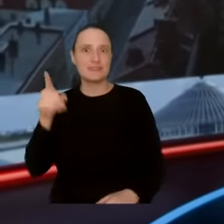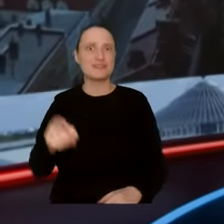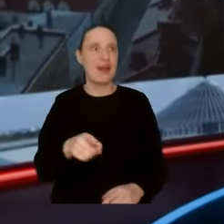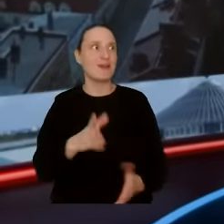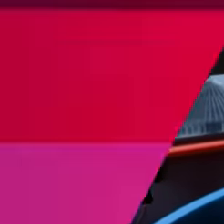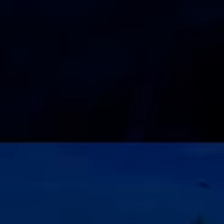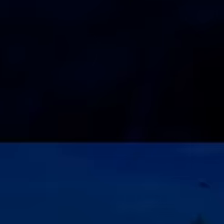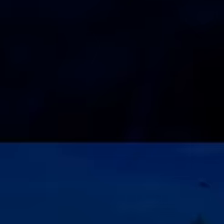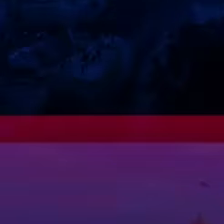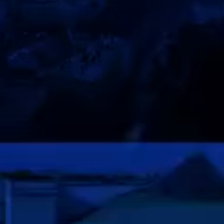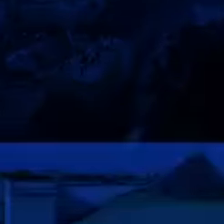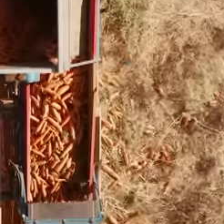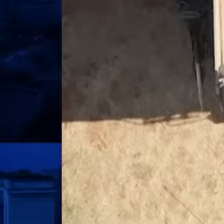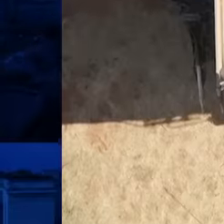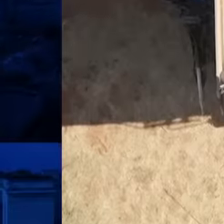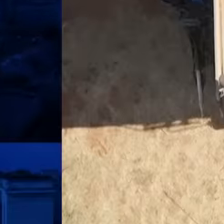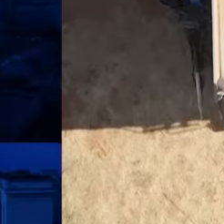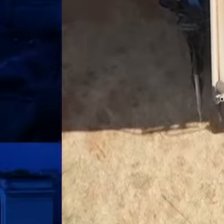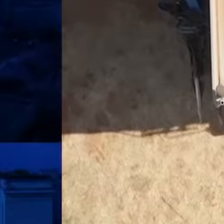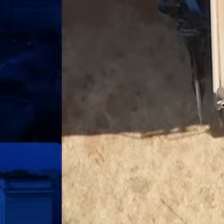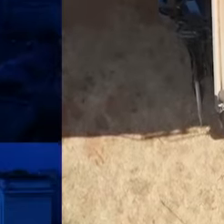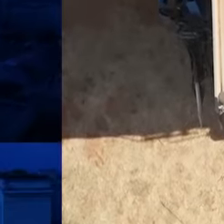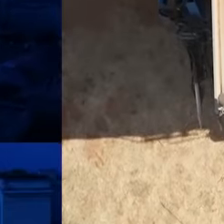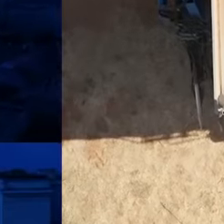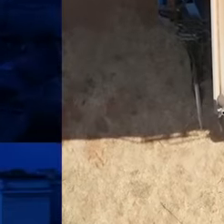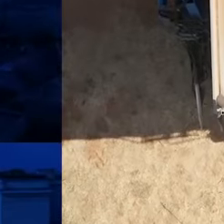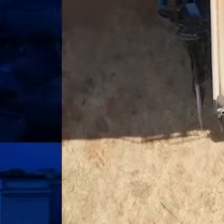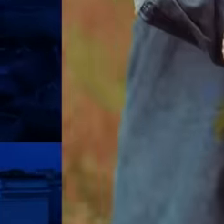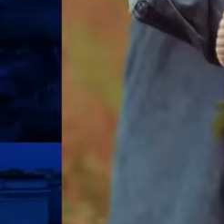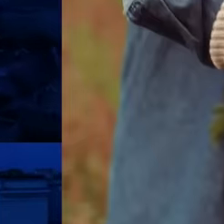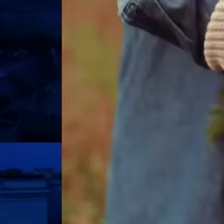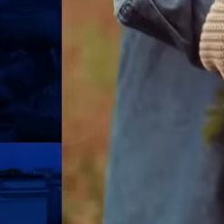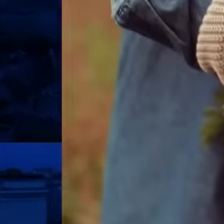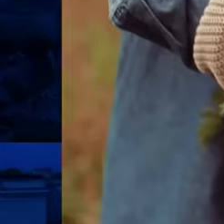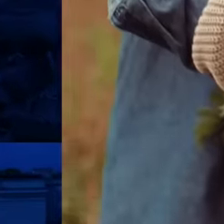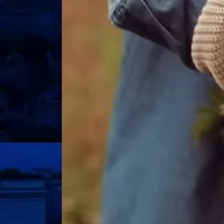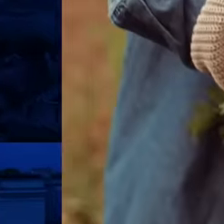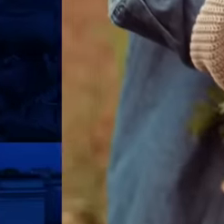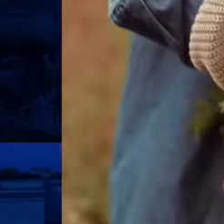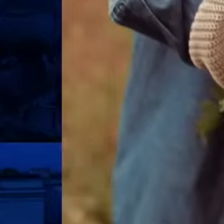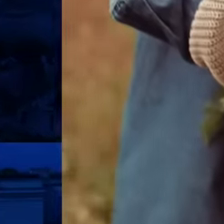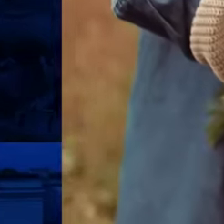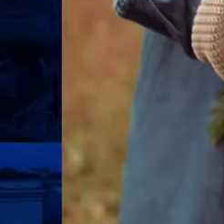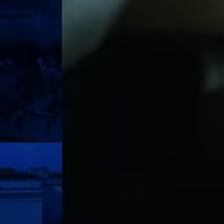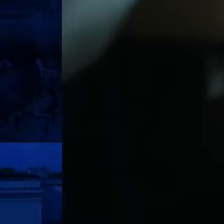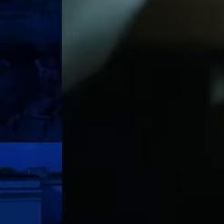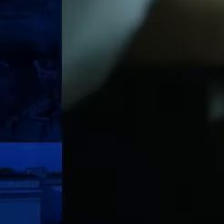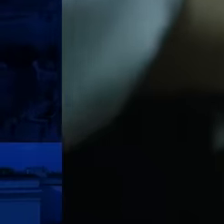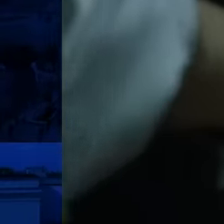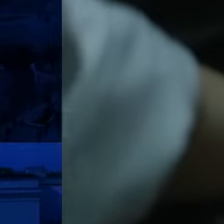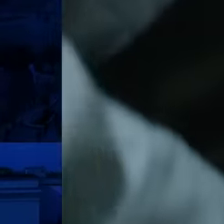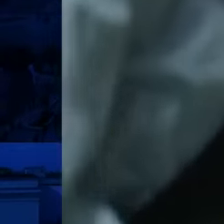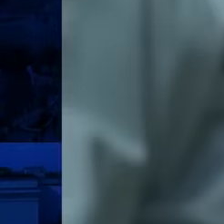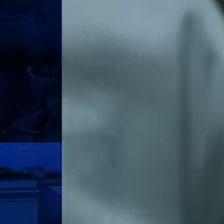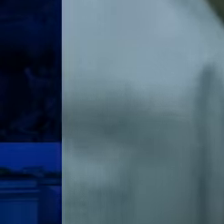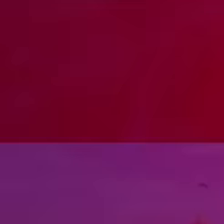głowie. Zakład? W Ekspresie Plus marchewkowy zawrót głowy. Świętujemy dziś Międzynarodowy Dzień Marchewki i zapraszamy